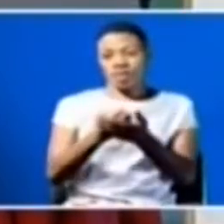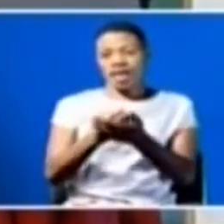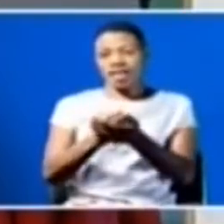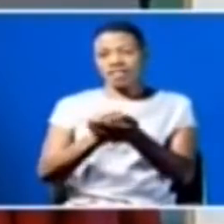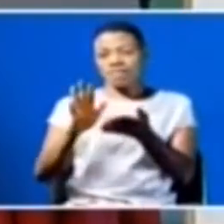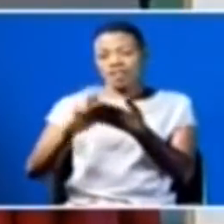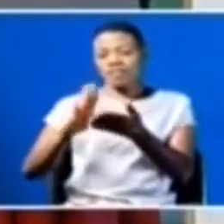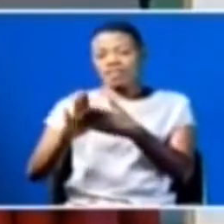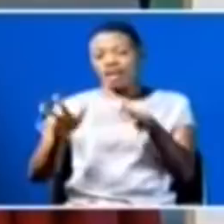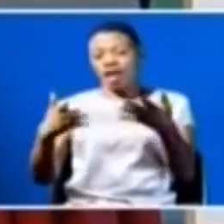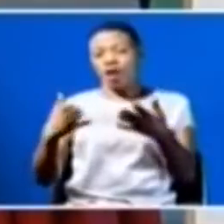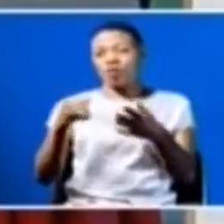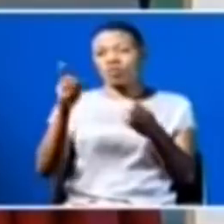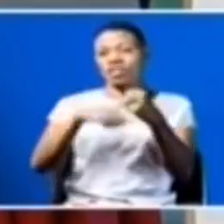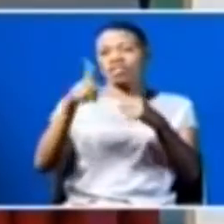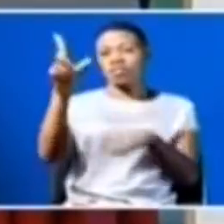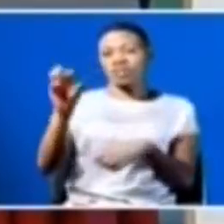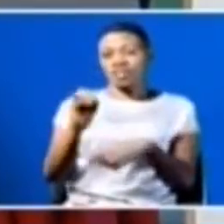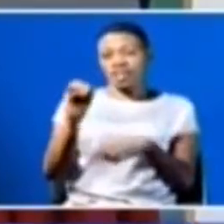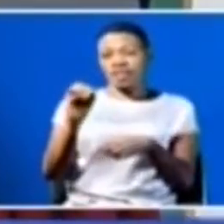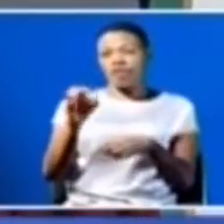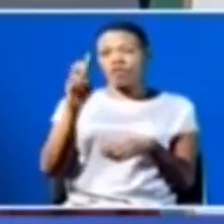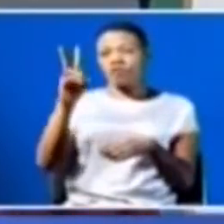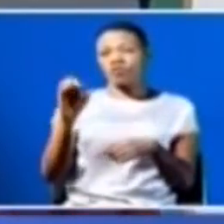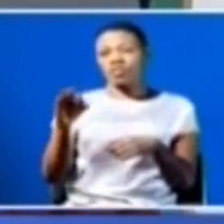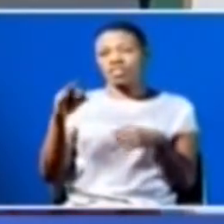kwa mwaka wa kipindi cha mwaka wa fedha wa